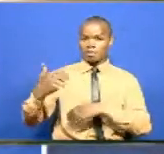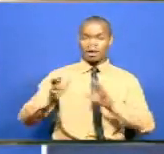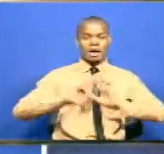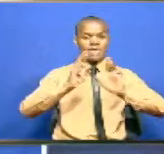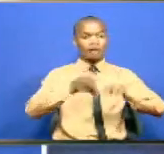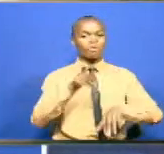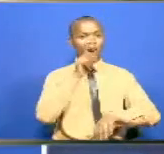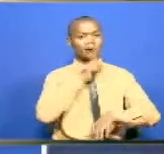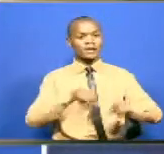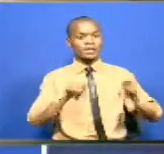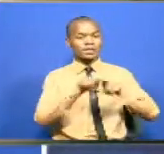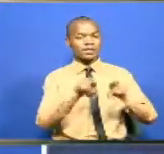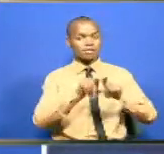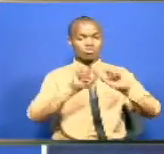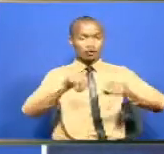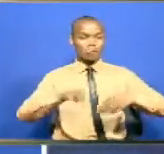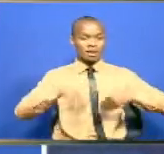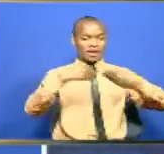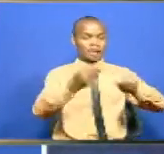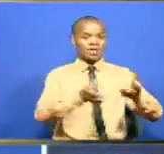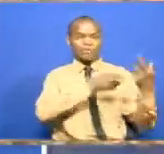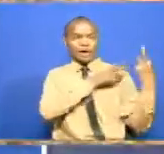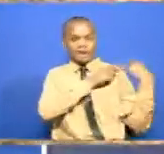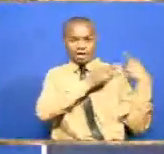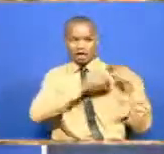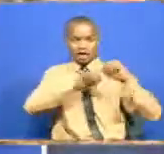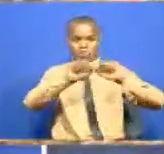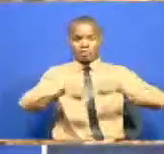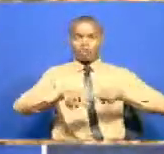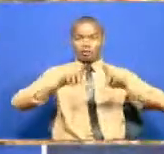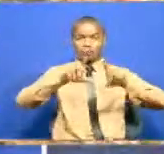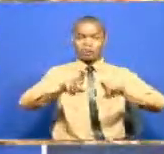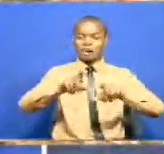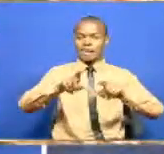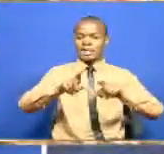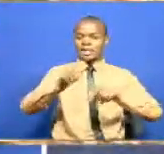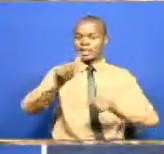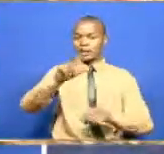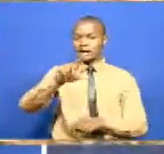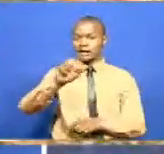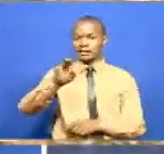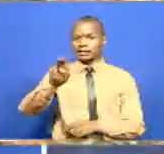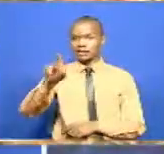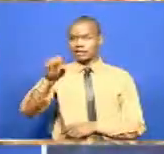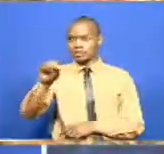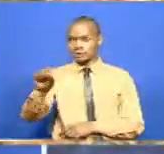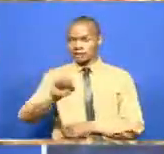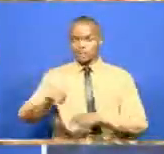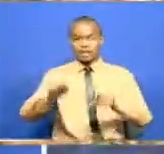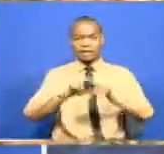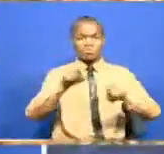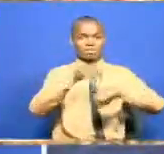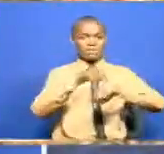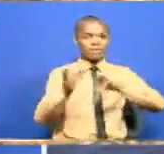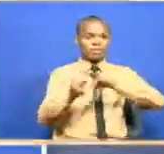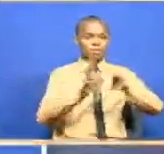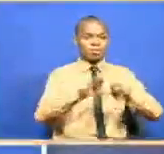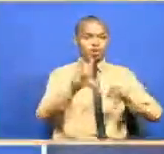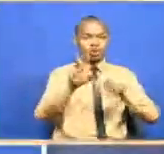kuipatia halmashauri hiyo mamlaka ya kutoa leseni kwa minada na maajenti wa kahawa. Kuambatana na kanuni za kawaida za